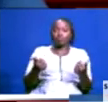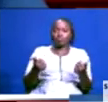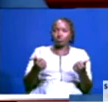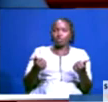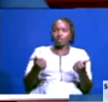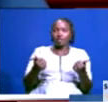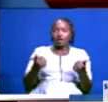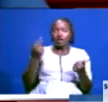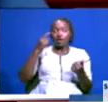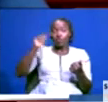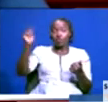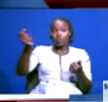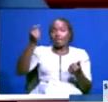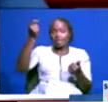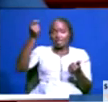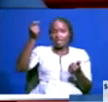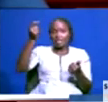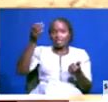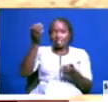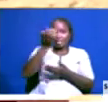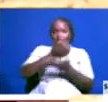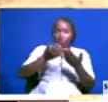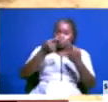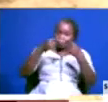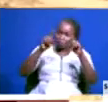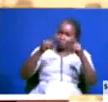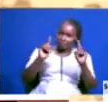for Kenya's economic prosperity.